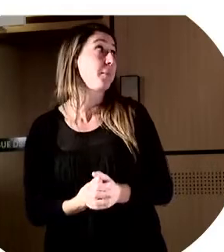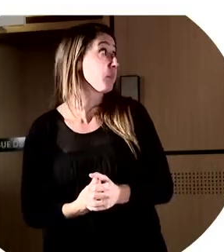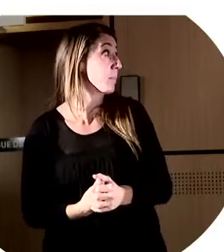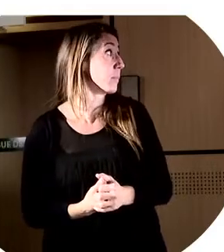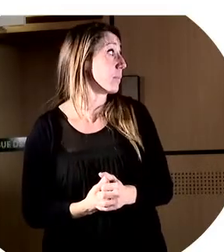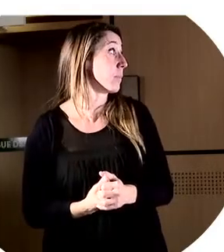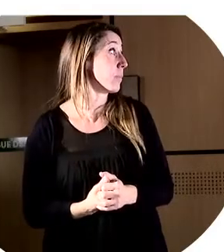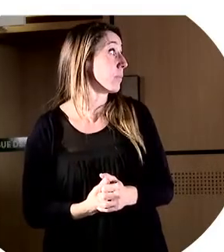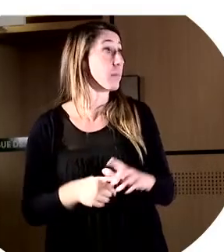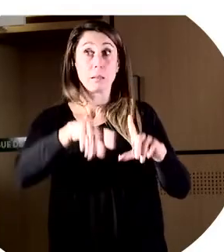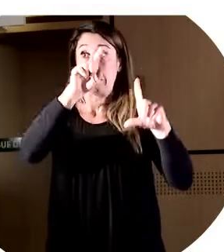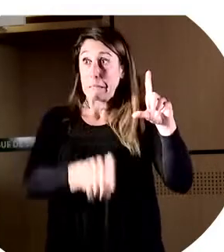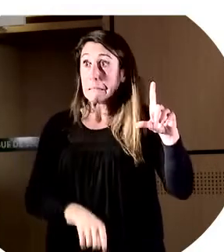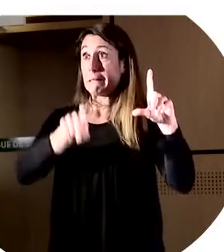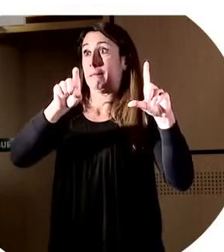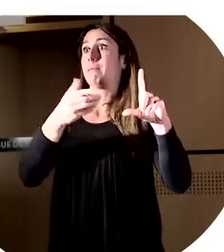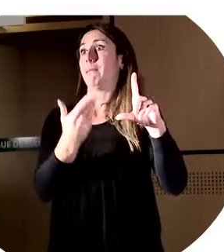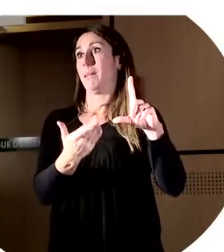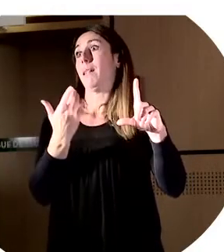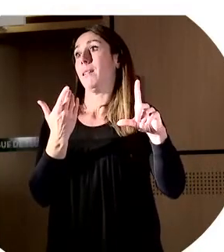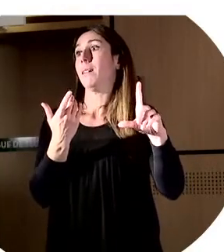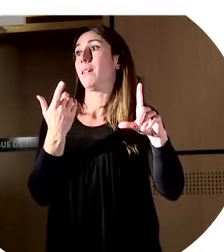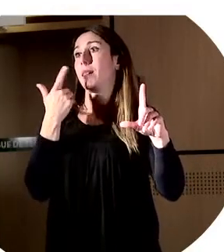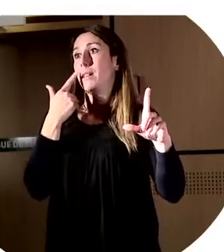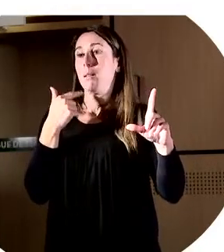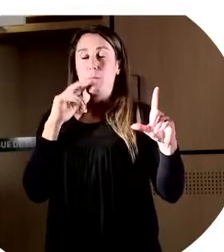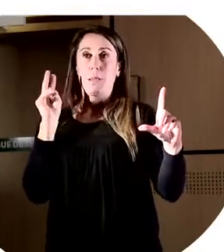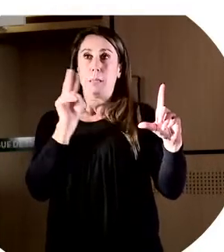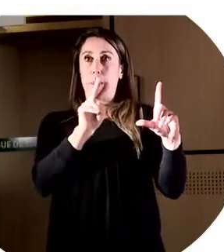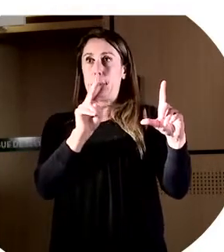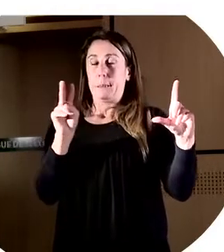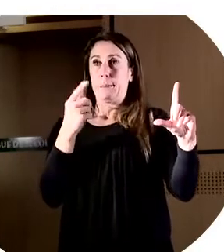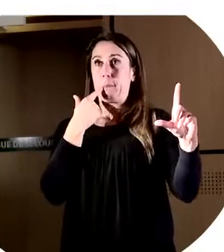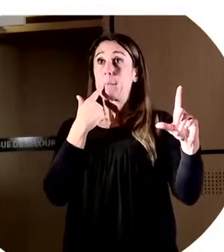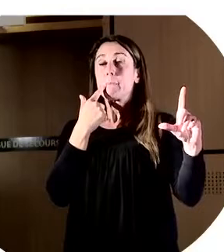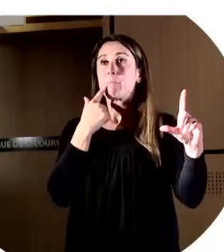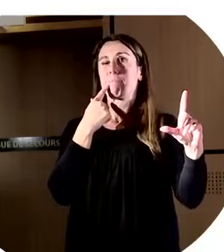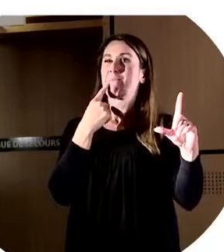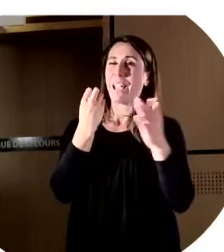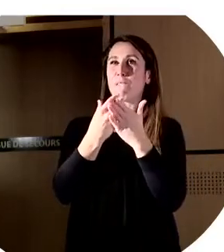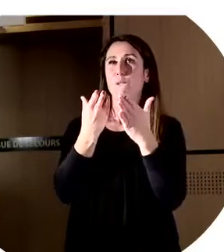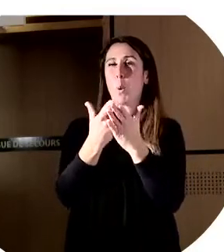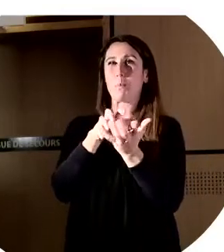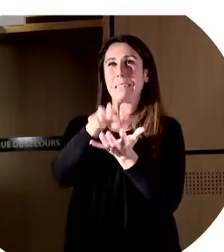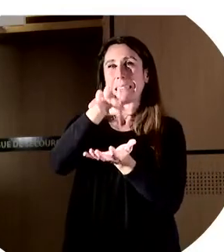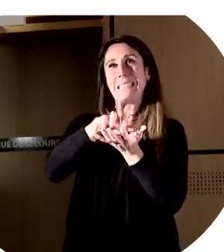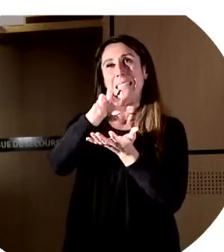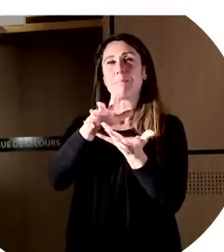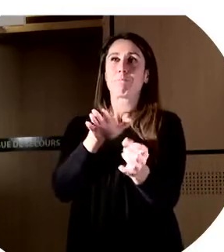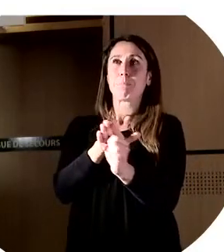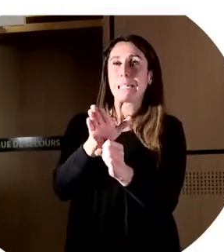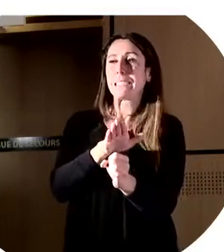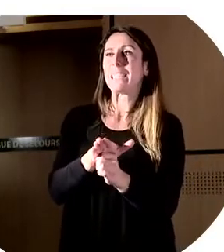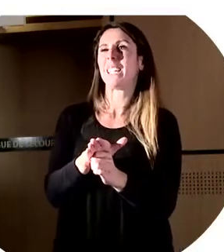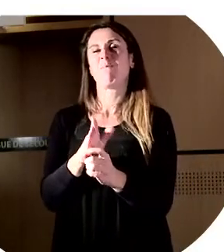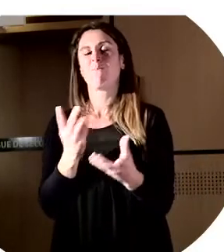Alors quand j'ai vu ces résultats, j'étais contente, mais j'étais un peu frustrée parce que finalement, ça ne me disait pas assez, ça ne quantifiait pas ce qui se